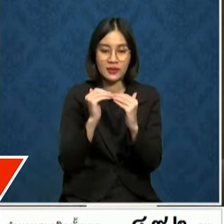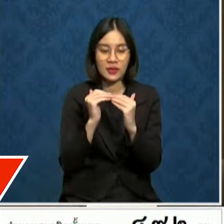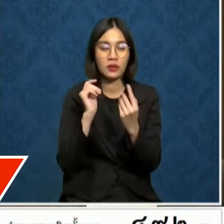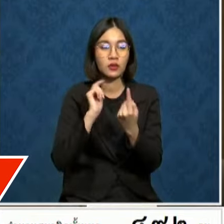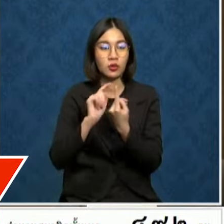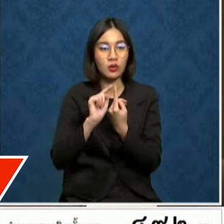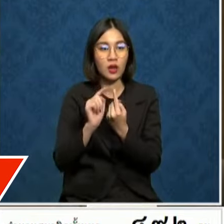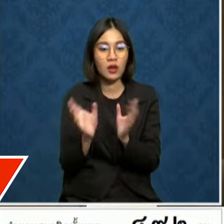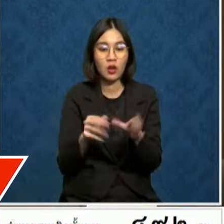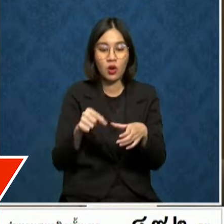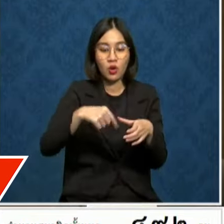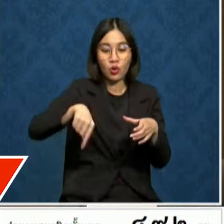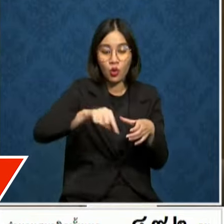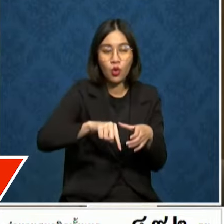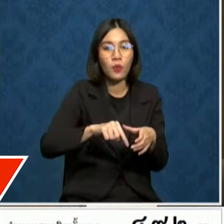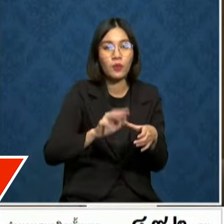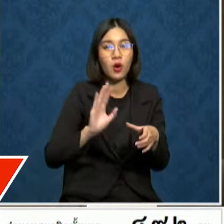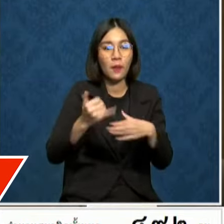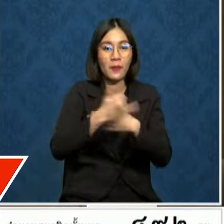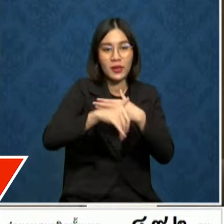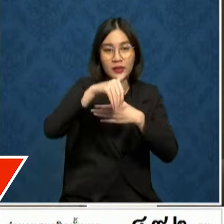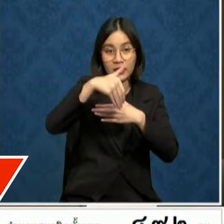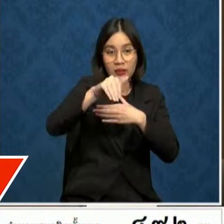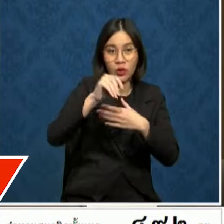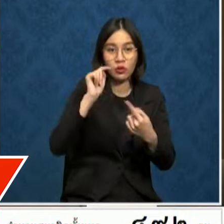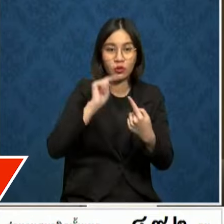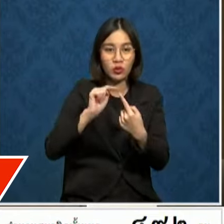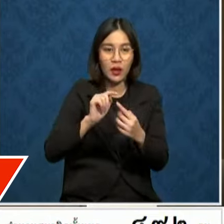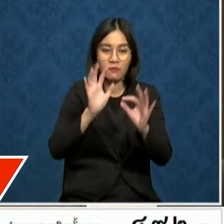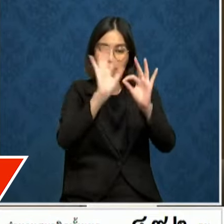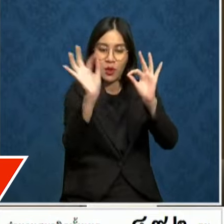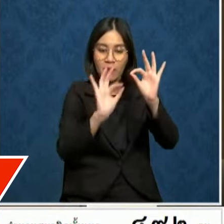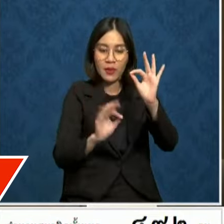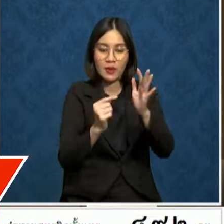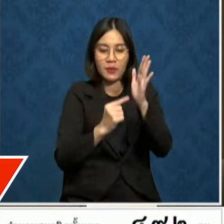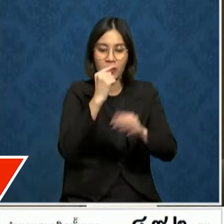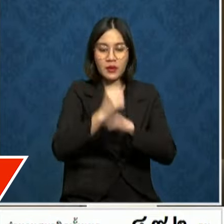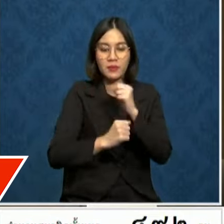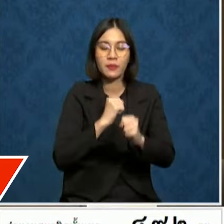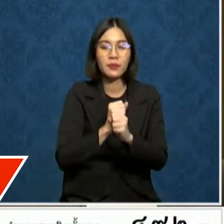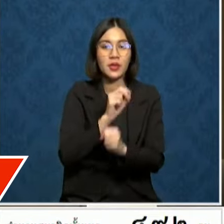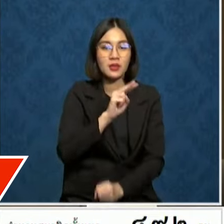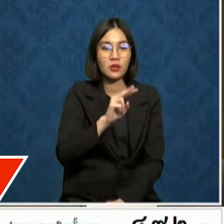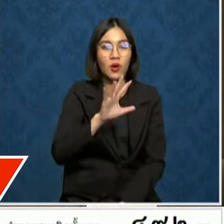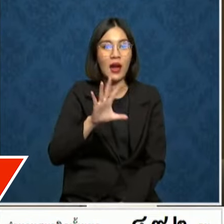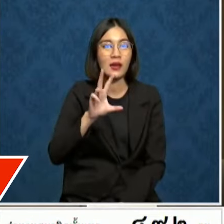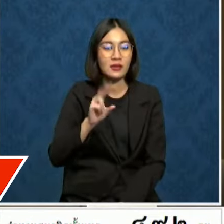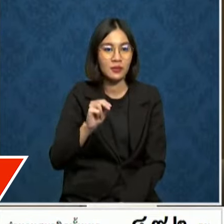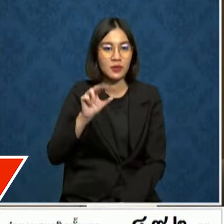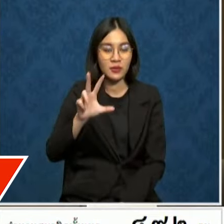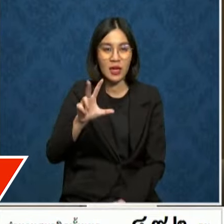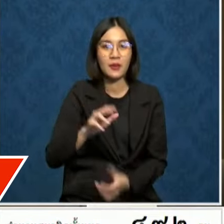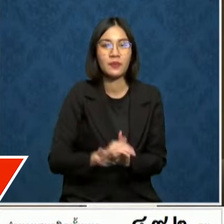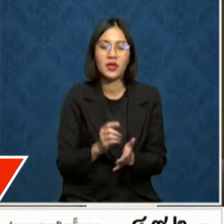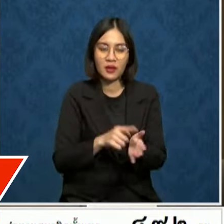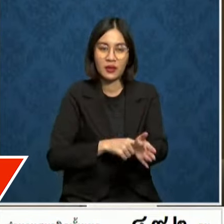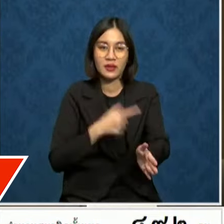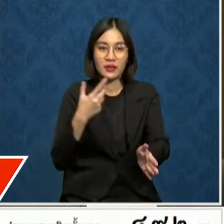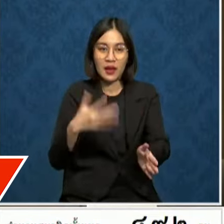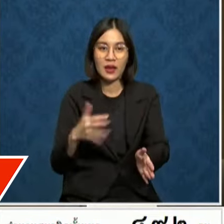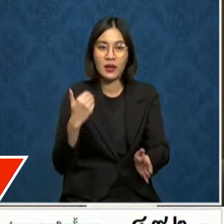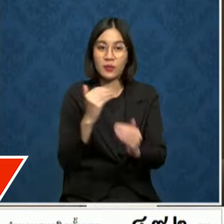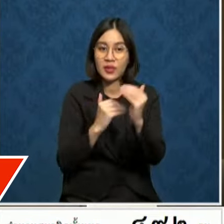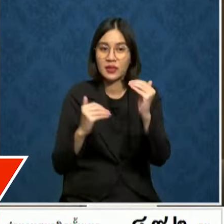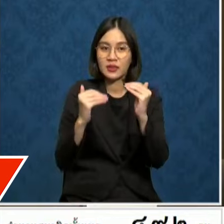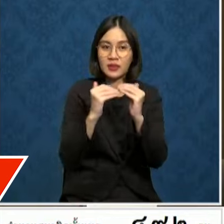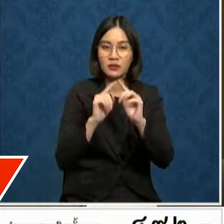แห่งชนกลุ่มน้อยของนิวซีแลนด์ค่ะในบัญญัติขึ้นนะฮะตั้งแต่ปีพ.ศ 2533นะฮะก็นานมาแล้วนะคะที่เขามี